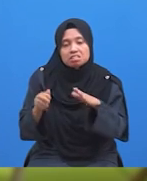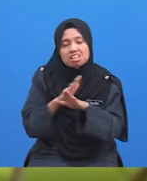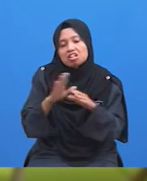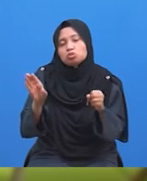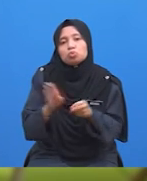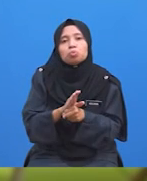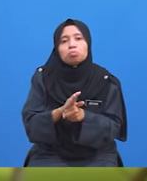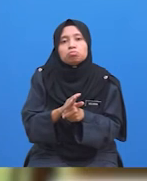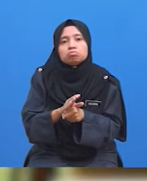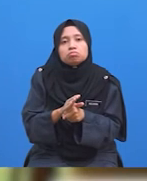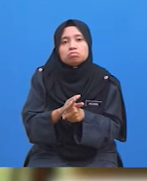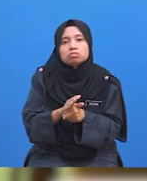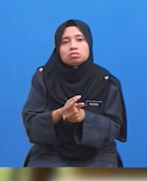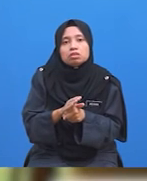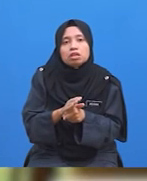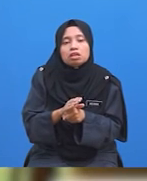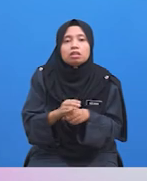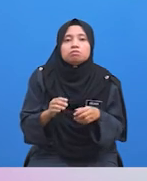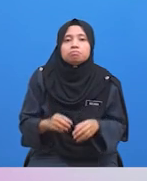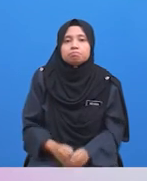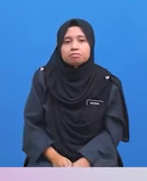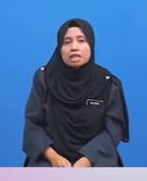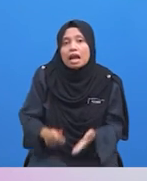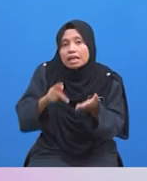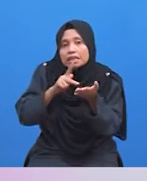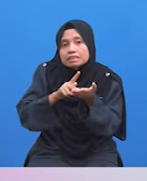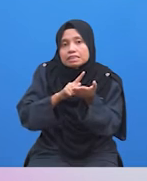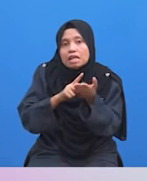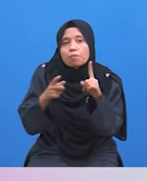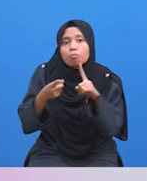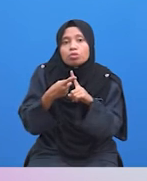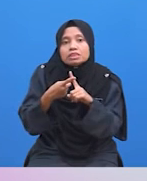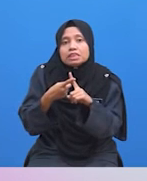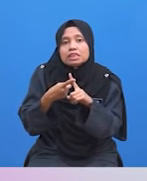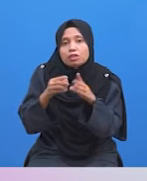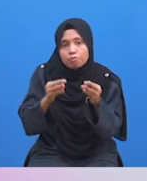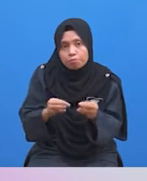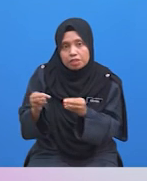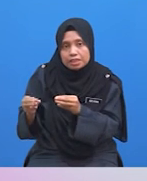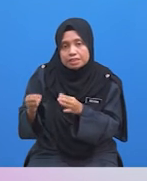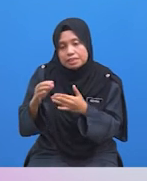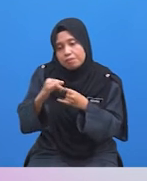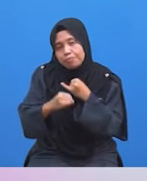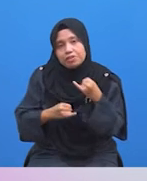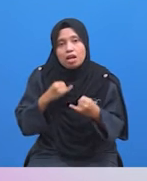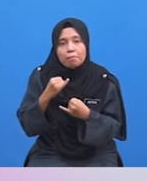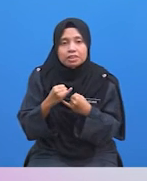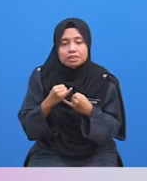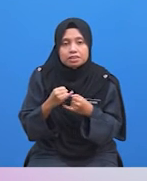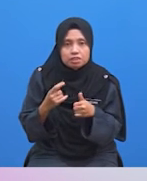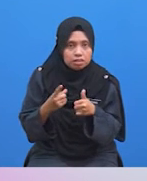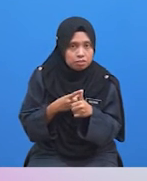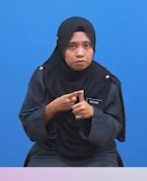mencukupi berikut adalah kesan positif migrasi antarabangsa antara